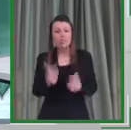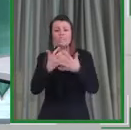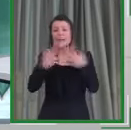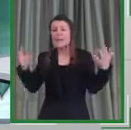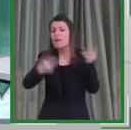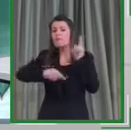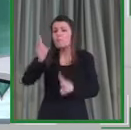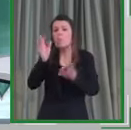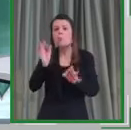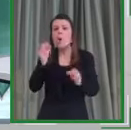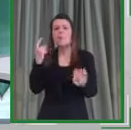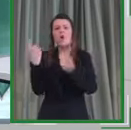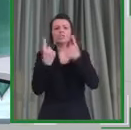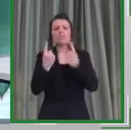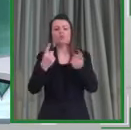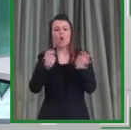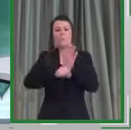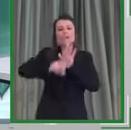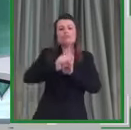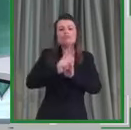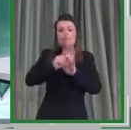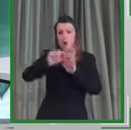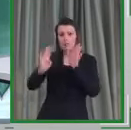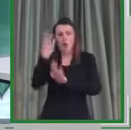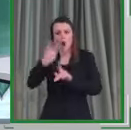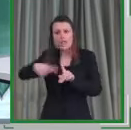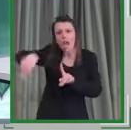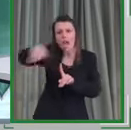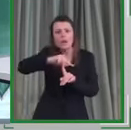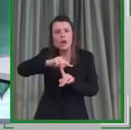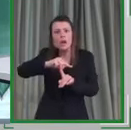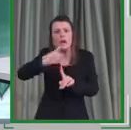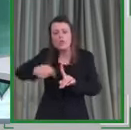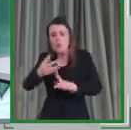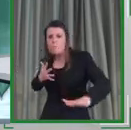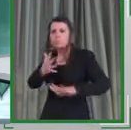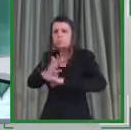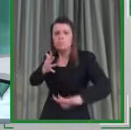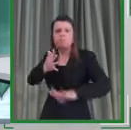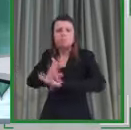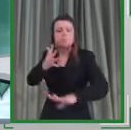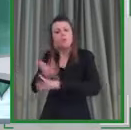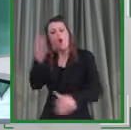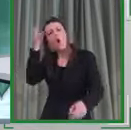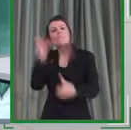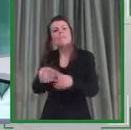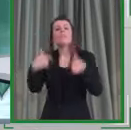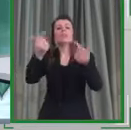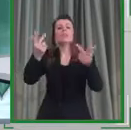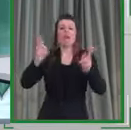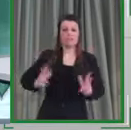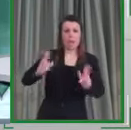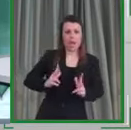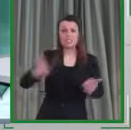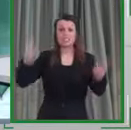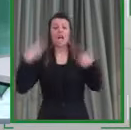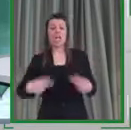messo in campo tutte le misure che poteva mettere in campo per offrire vita e speranza